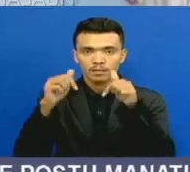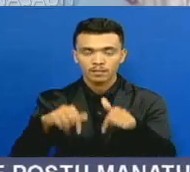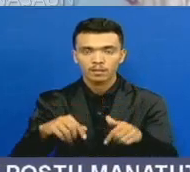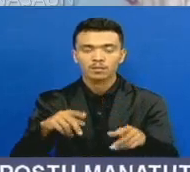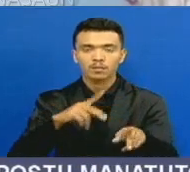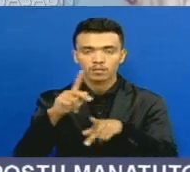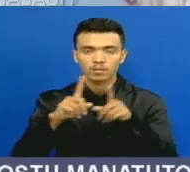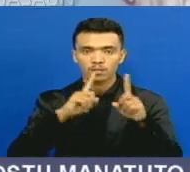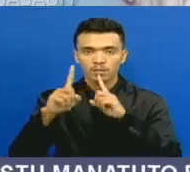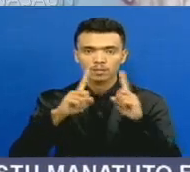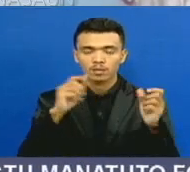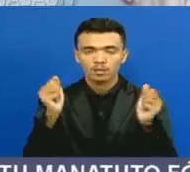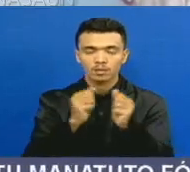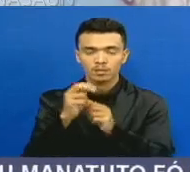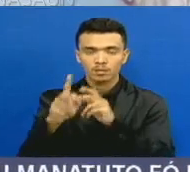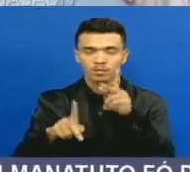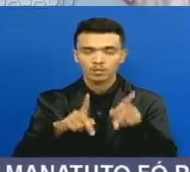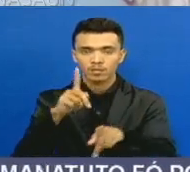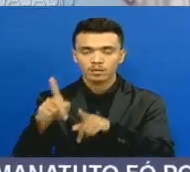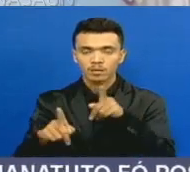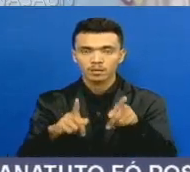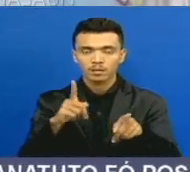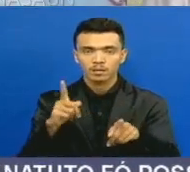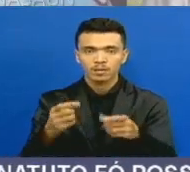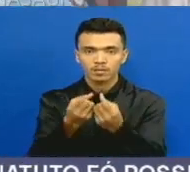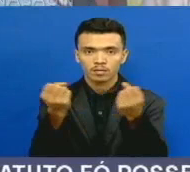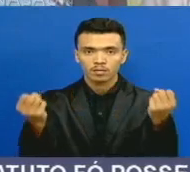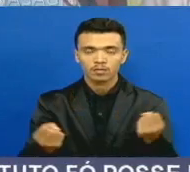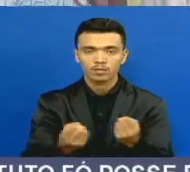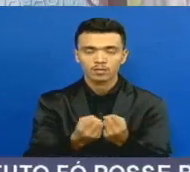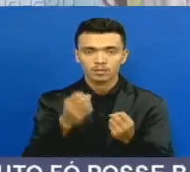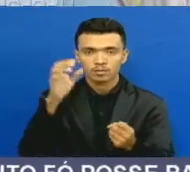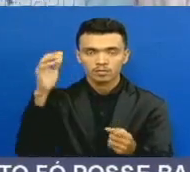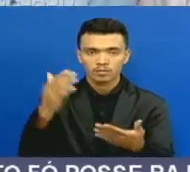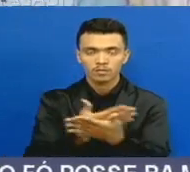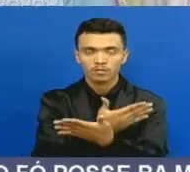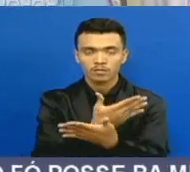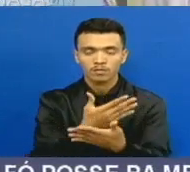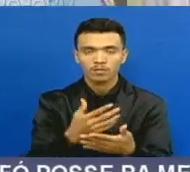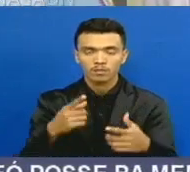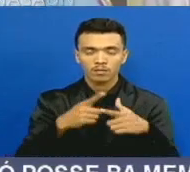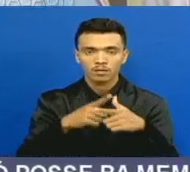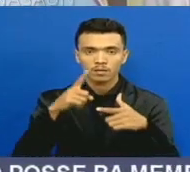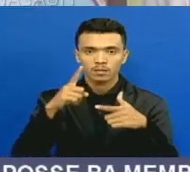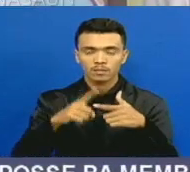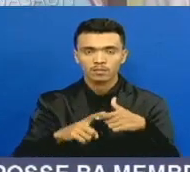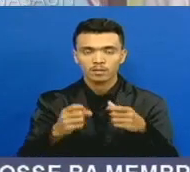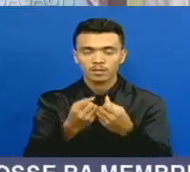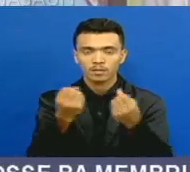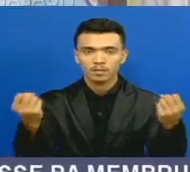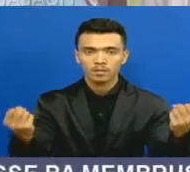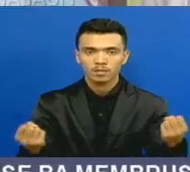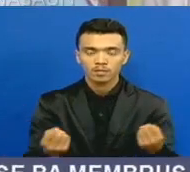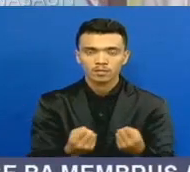ilheu, relaciona o suco fone licore, ne mesmo moço. Depois, o suco ilheu